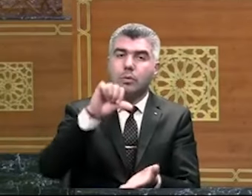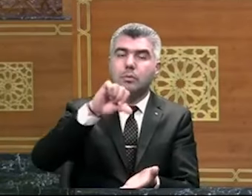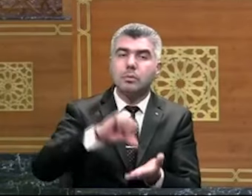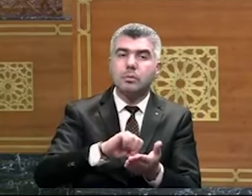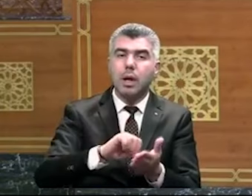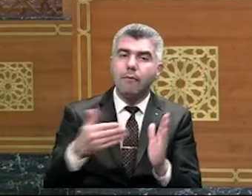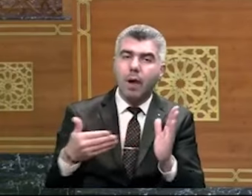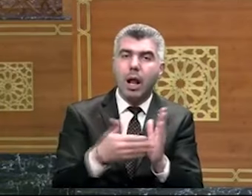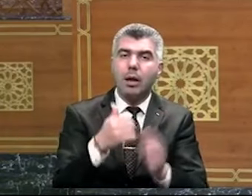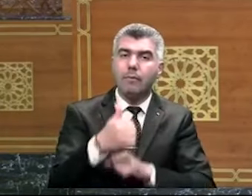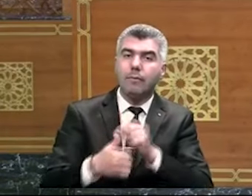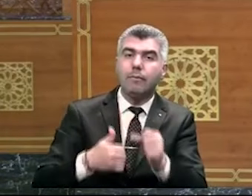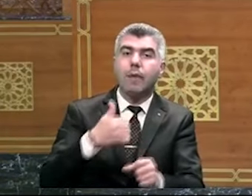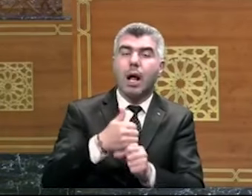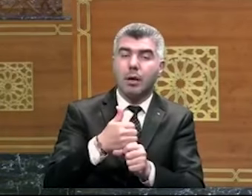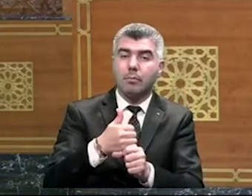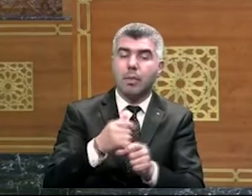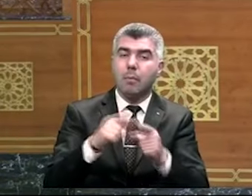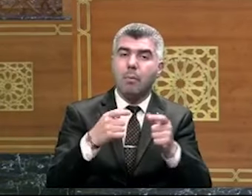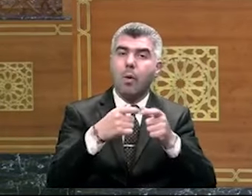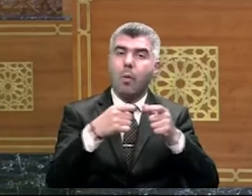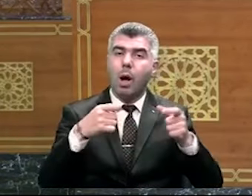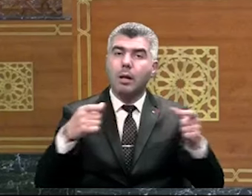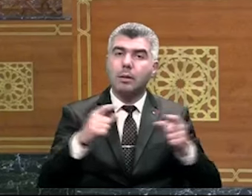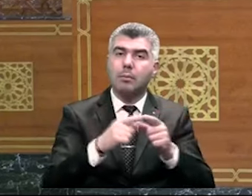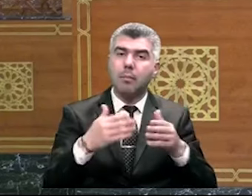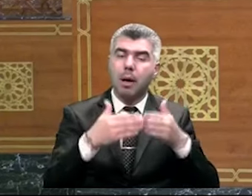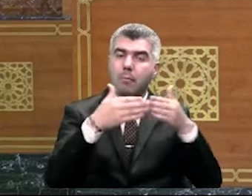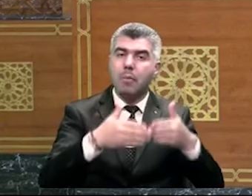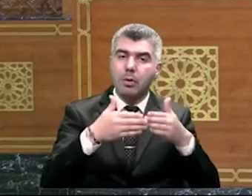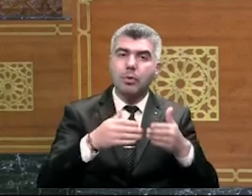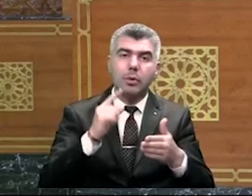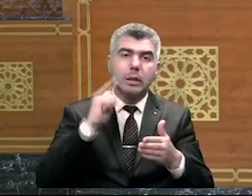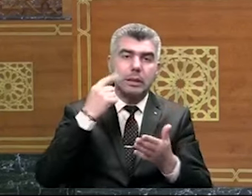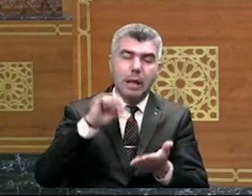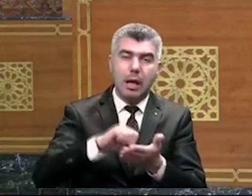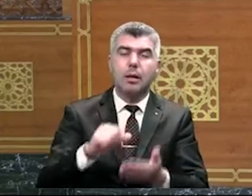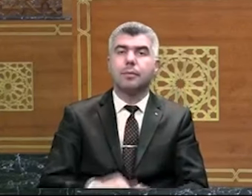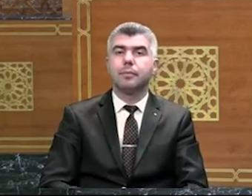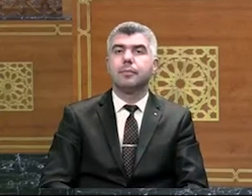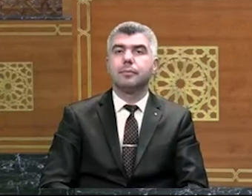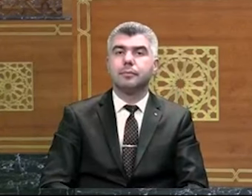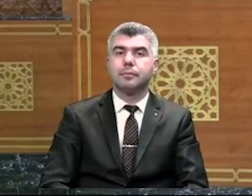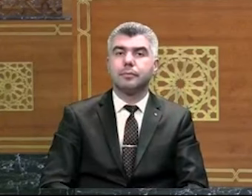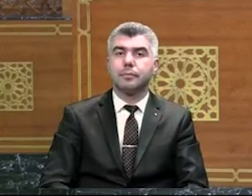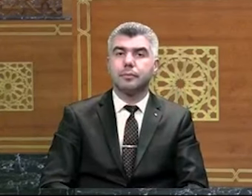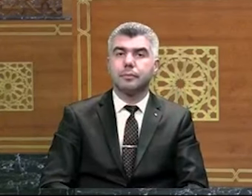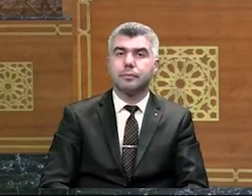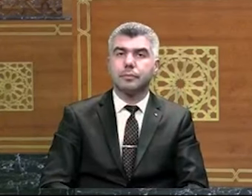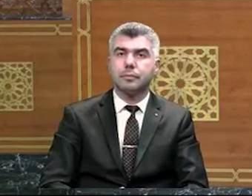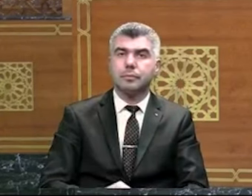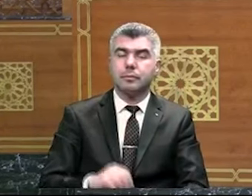اواخر هذه السنه وكذلك التقويه وتوسيع الميناء دي ديال الداخله هنالك كذلك ما هو